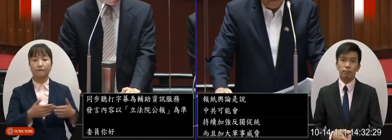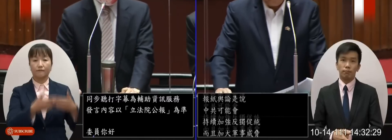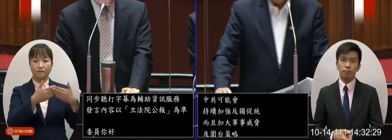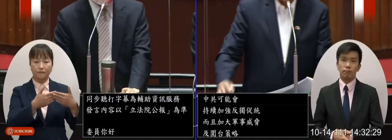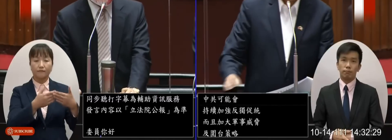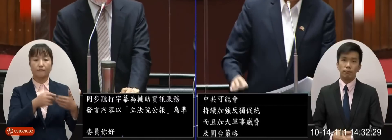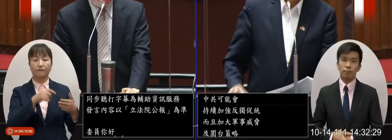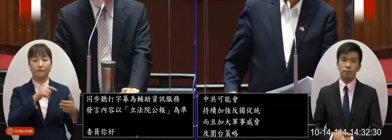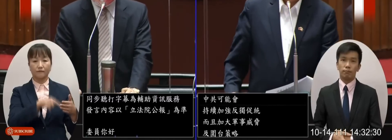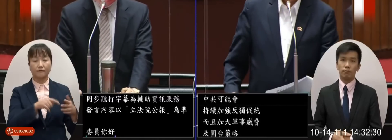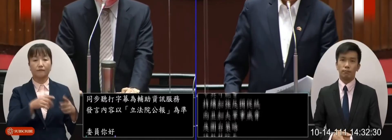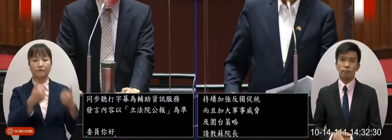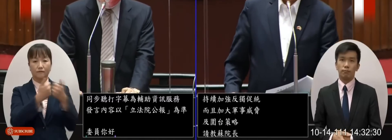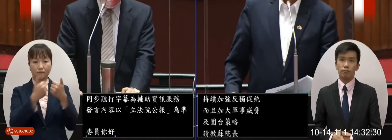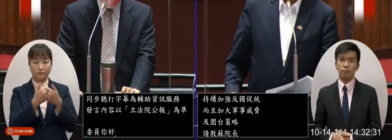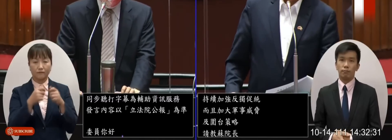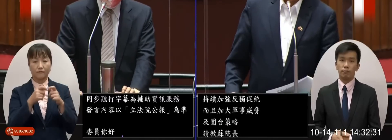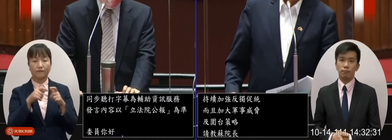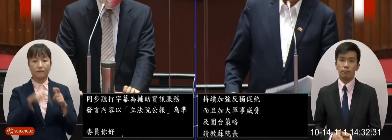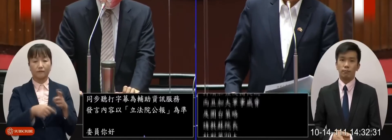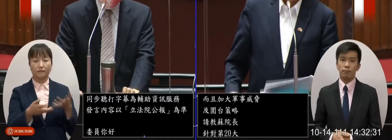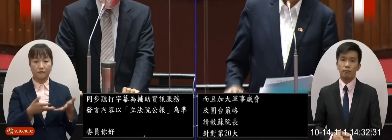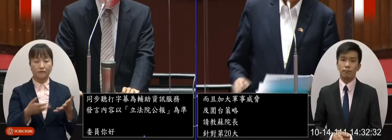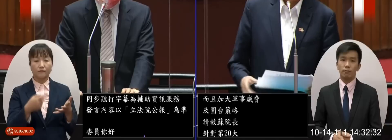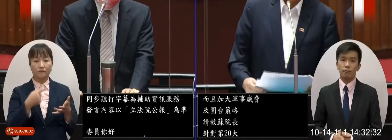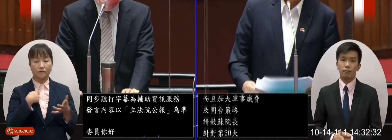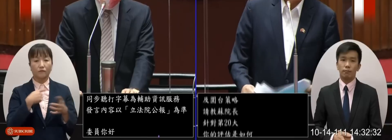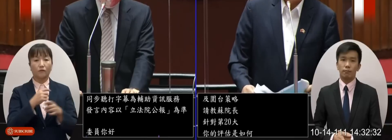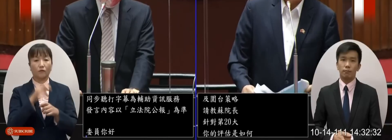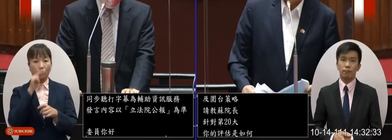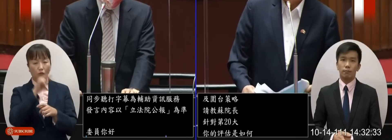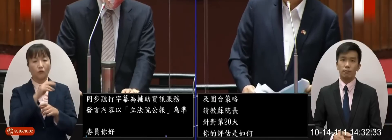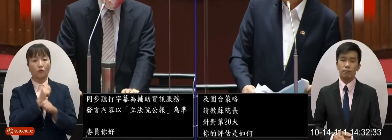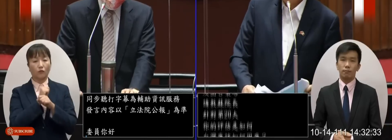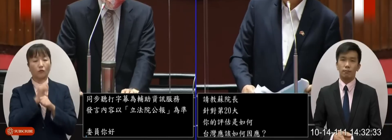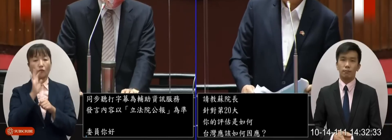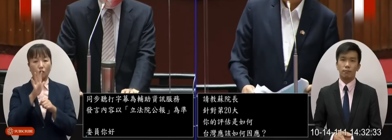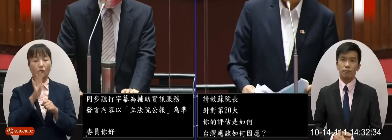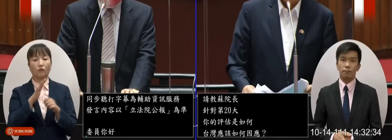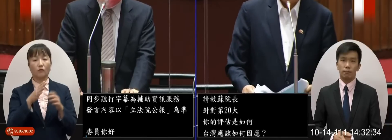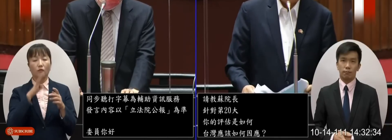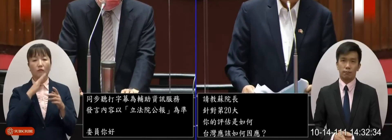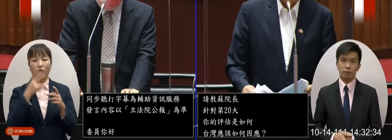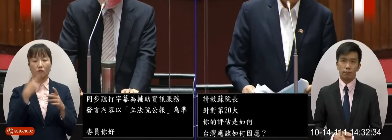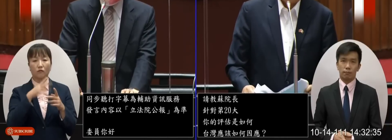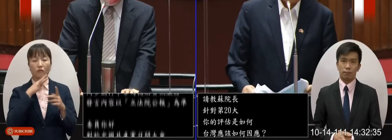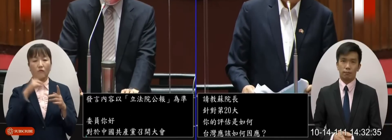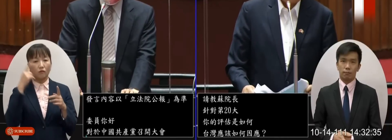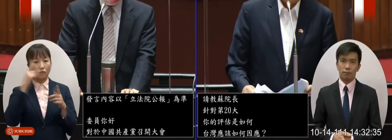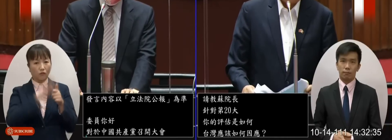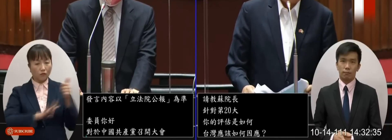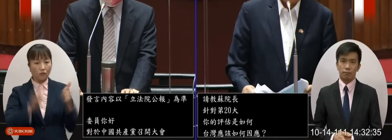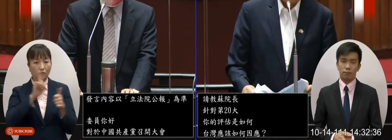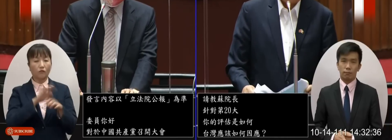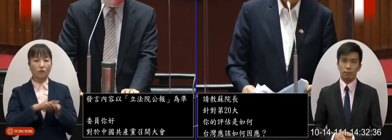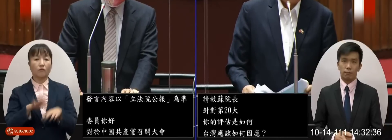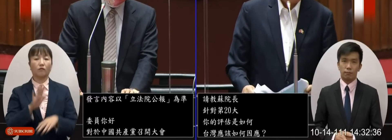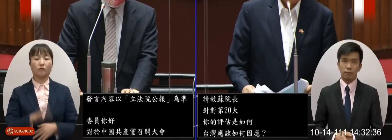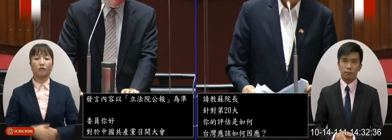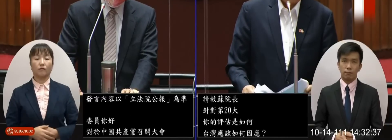国共产党召开大会，我们密切关注，也注意其影响。